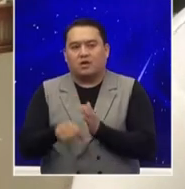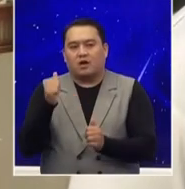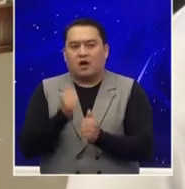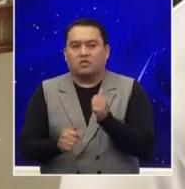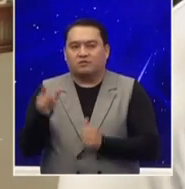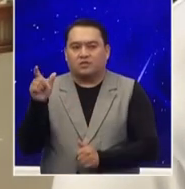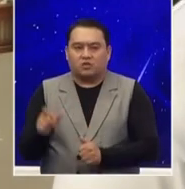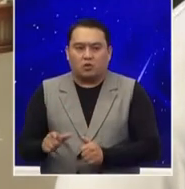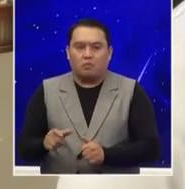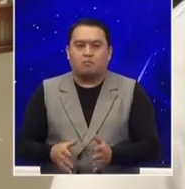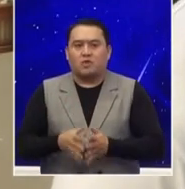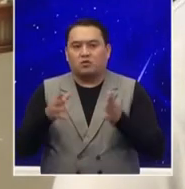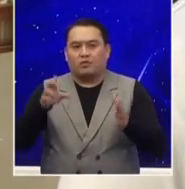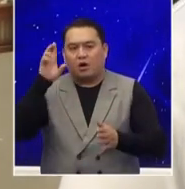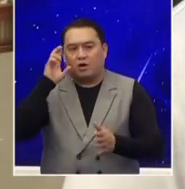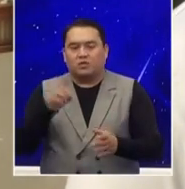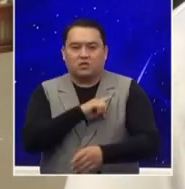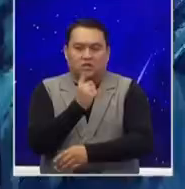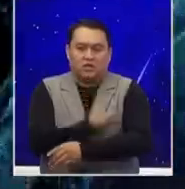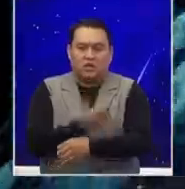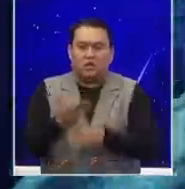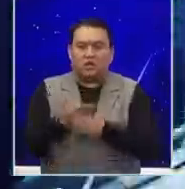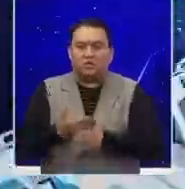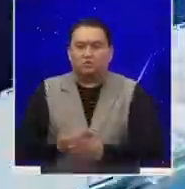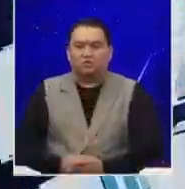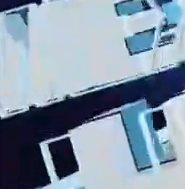человека в итоге в масштабах страны это очень сильная помощь